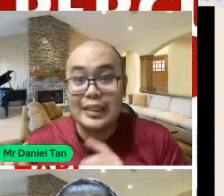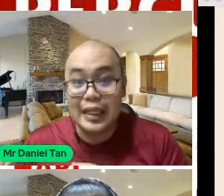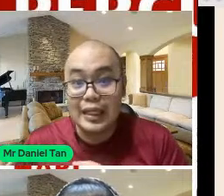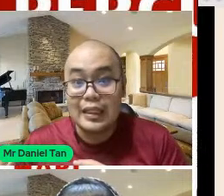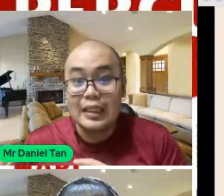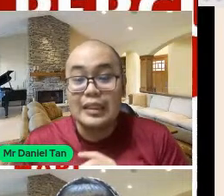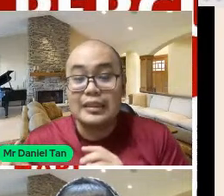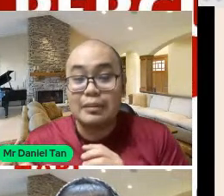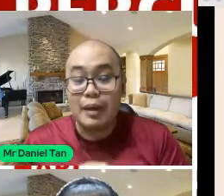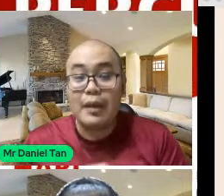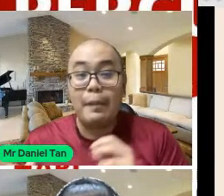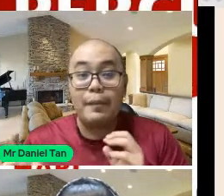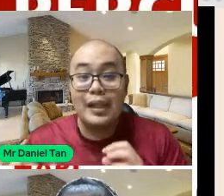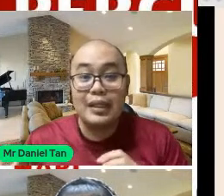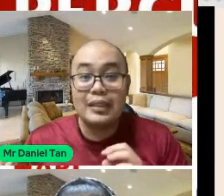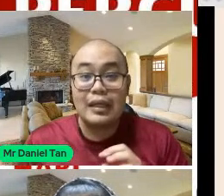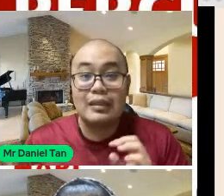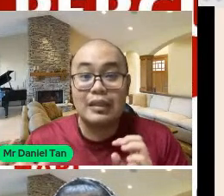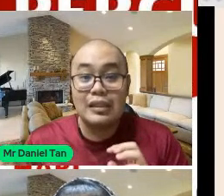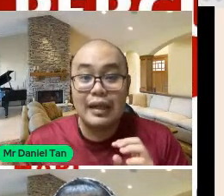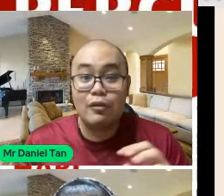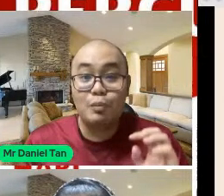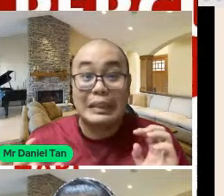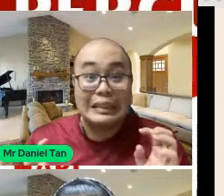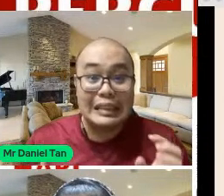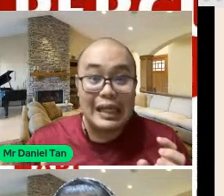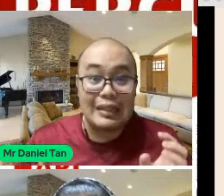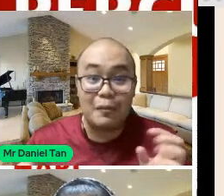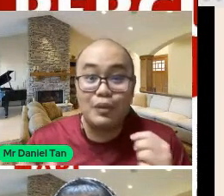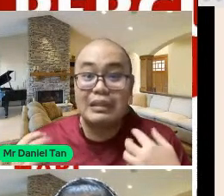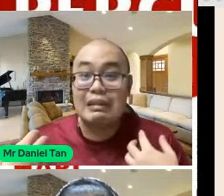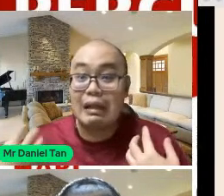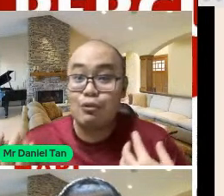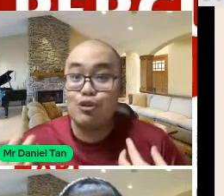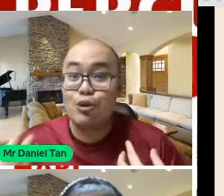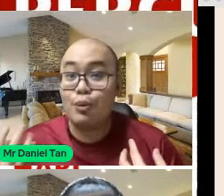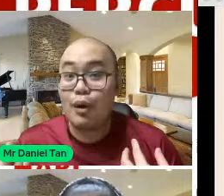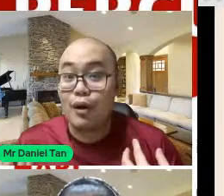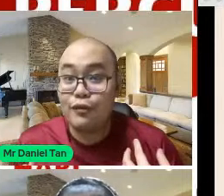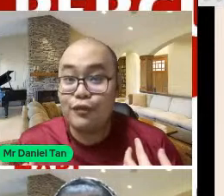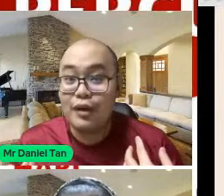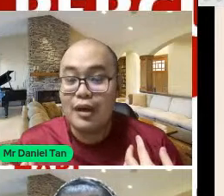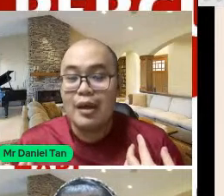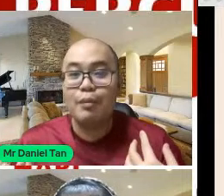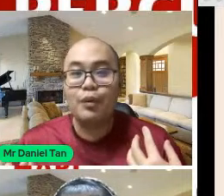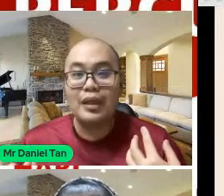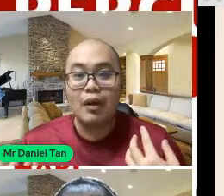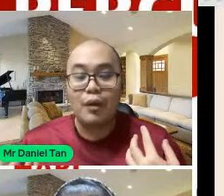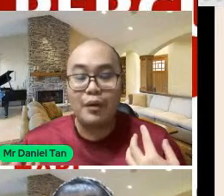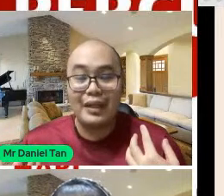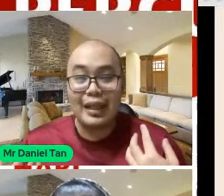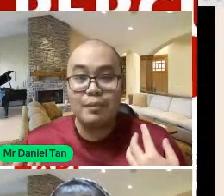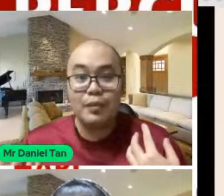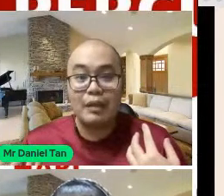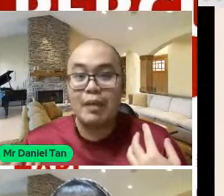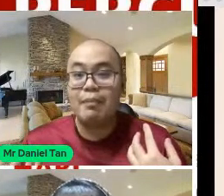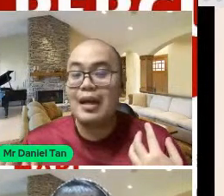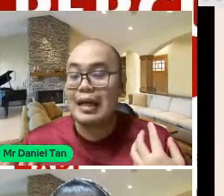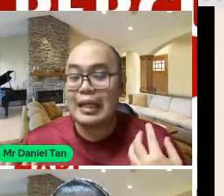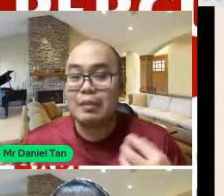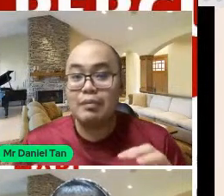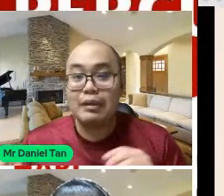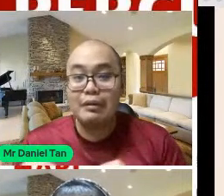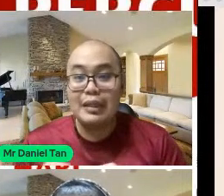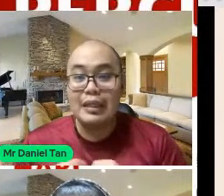memerlukannya sebab apabila kita terlalu menjeda ataupun terlalu show off move on line